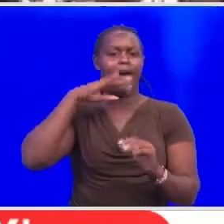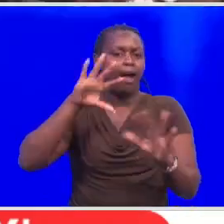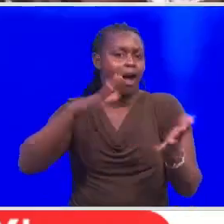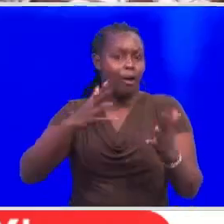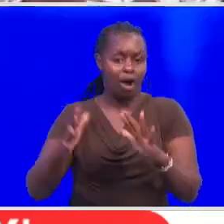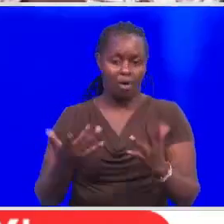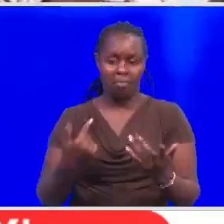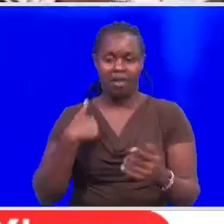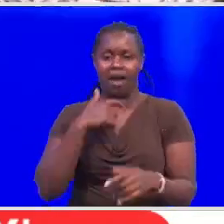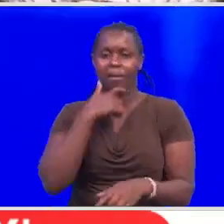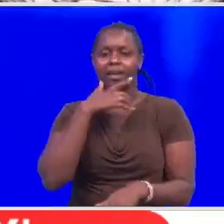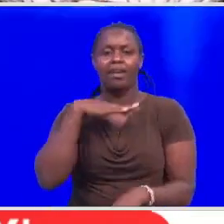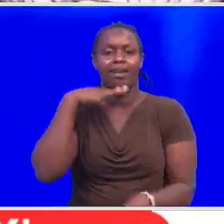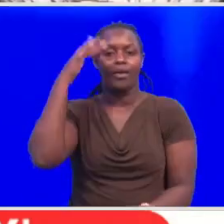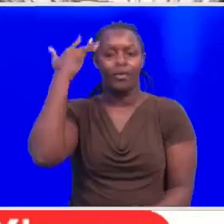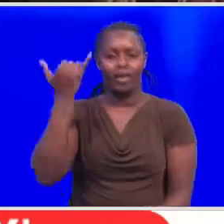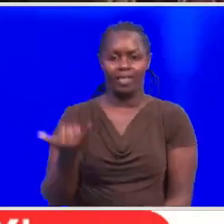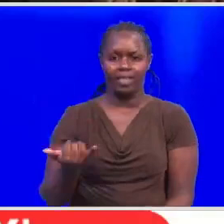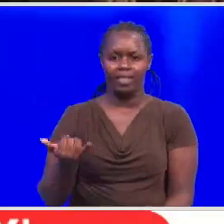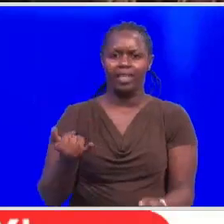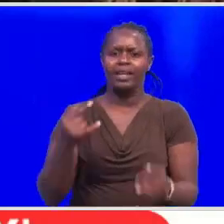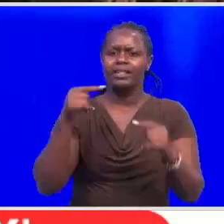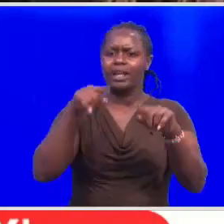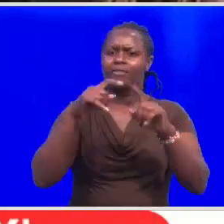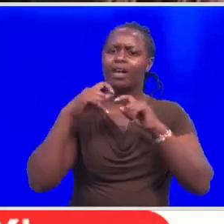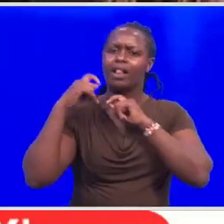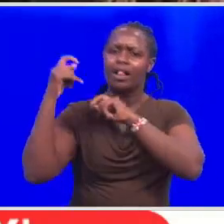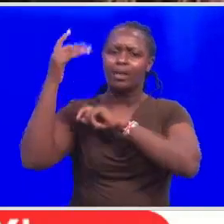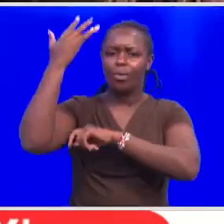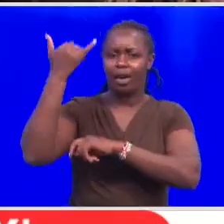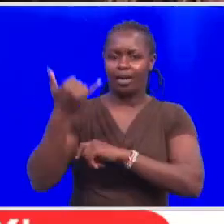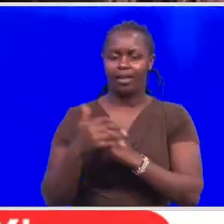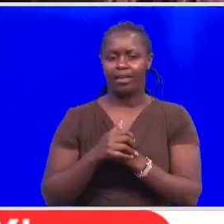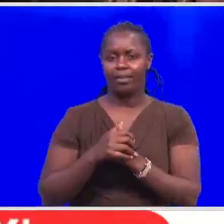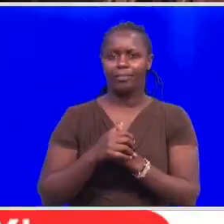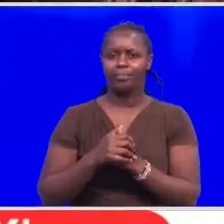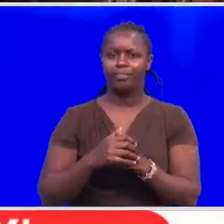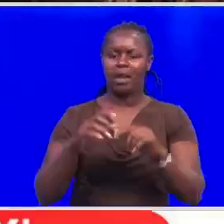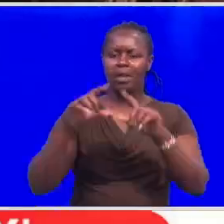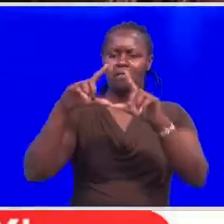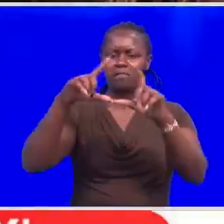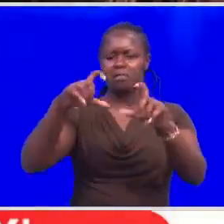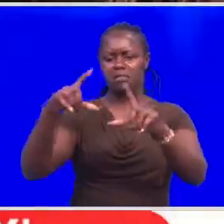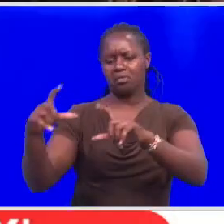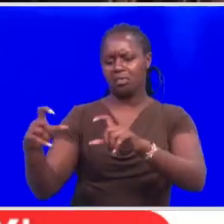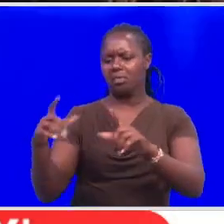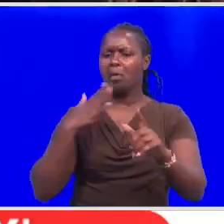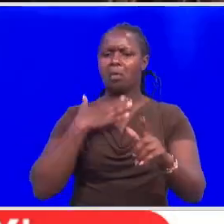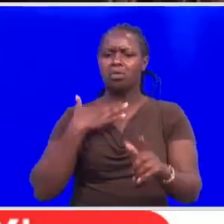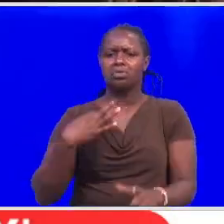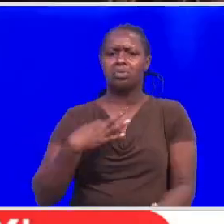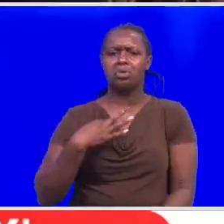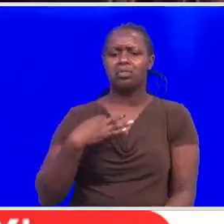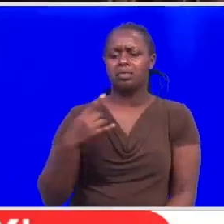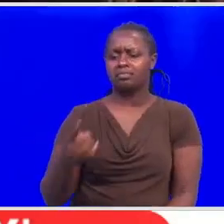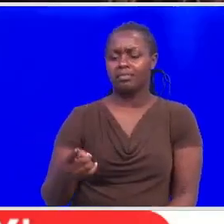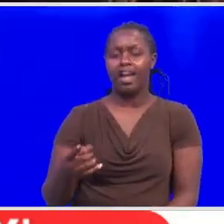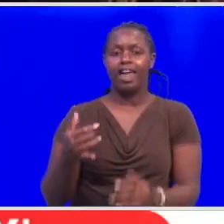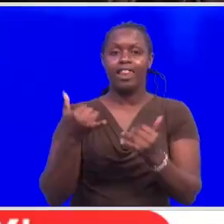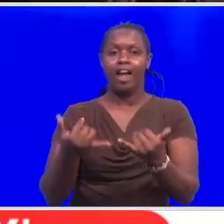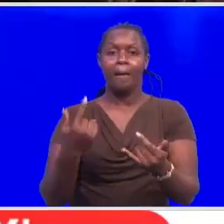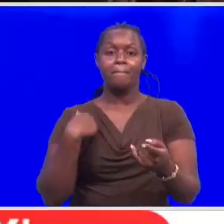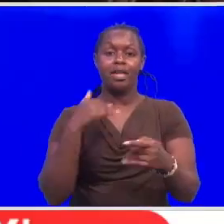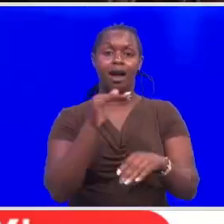yangu aliendaje na nini ilifanya akachiua? Walikuwa wamepiga mapicha wakataka hiyo manguo. Sasa tunataka hiyo manguo ya